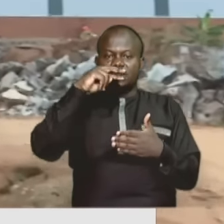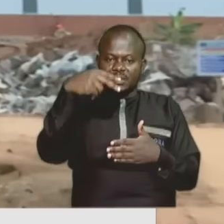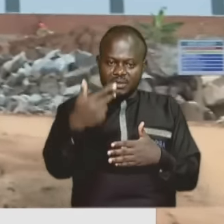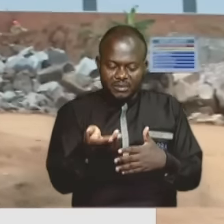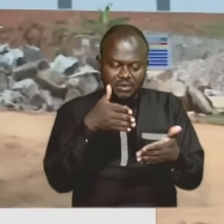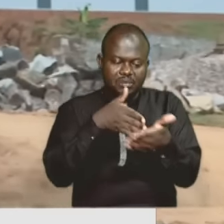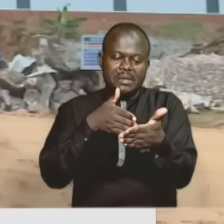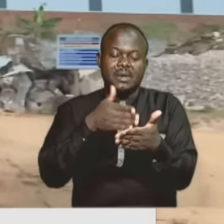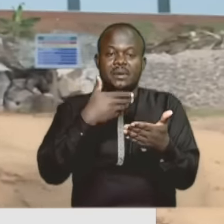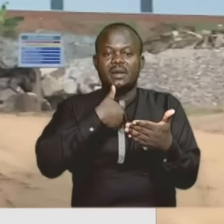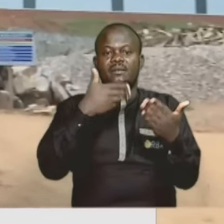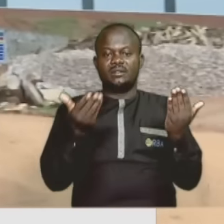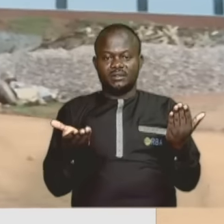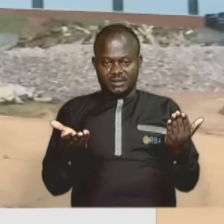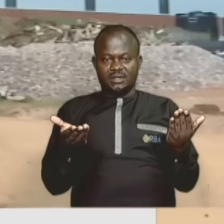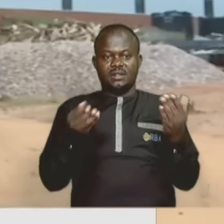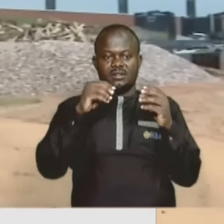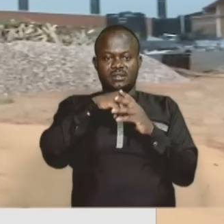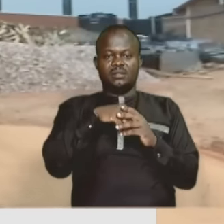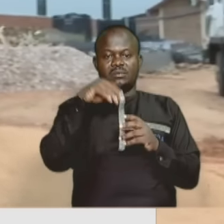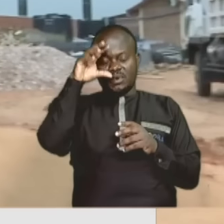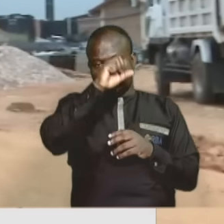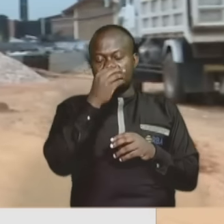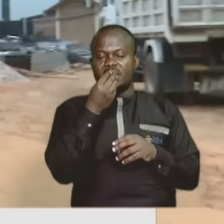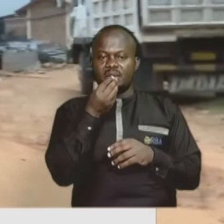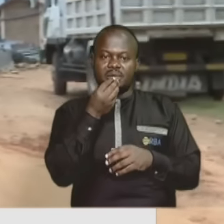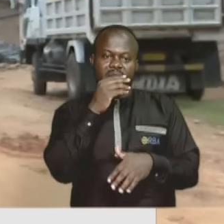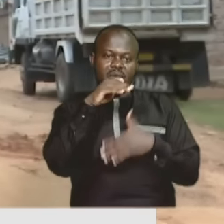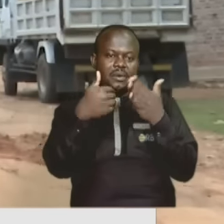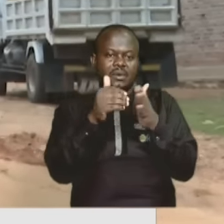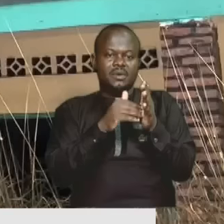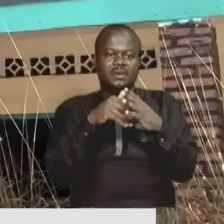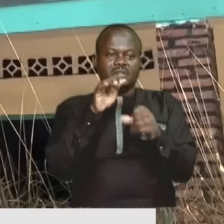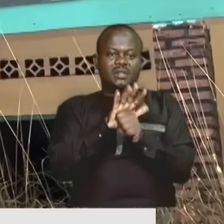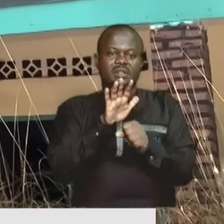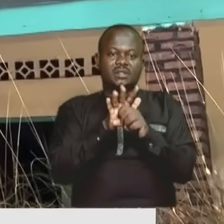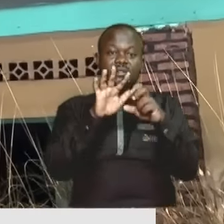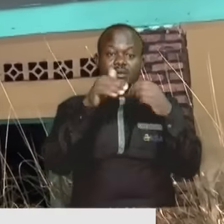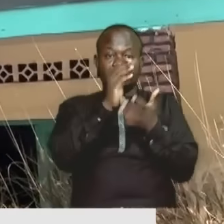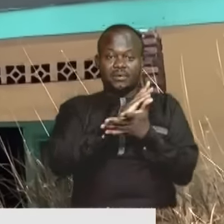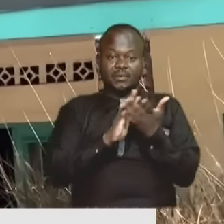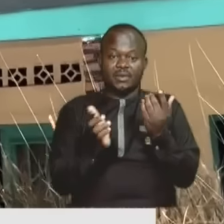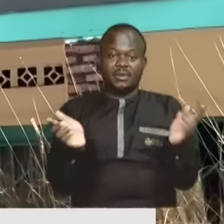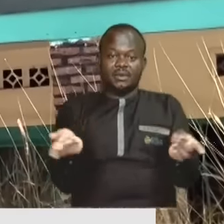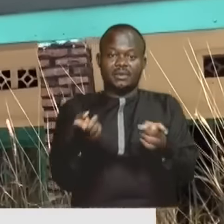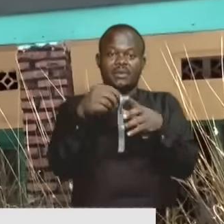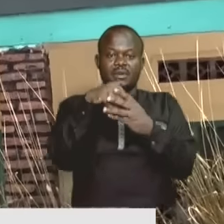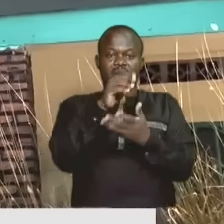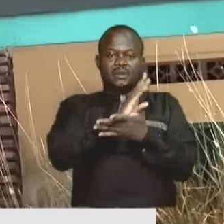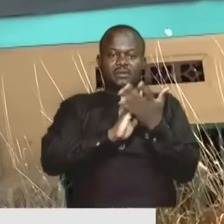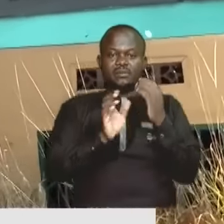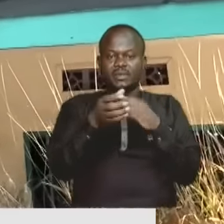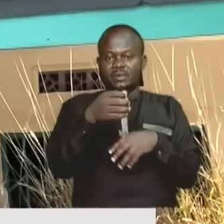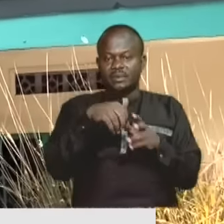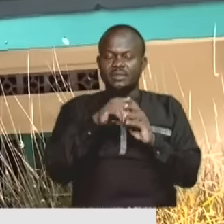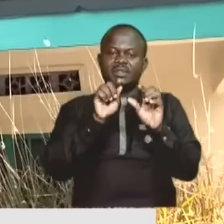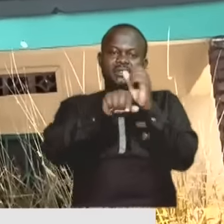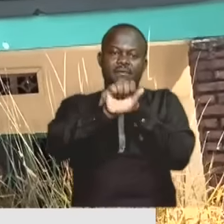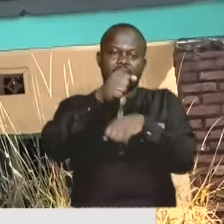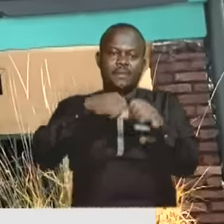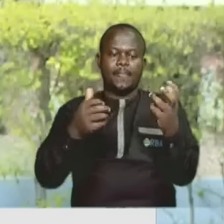mbogamizi bahuraga nazo zirimo no kubura ibiryo by'amatungo, cyane ko bamwe basanzwe ari n'aborozi ndetse hari na zimwe muri koperative zayobotse ibikorwa